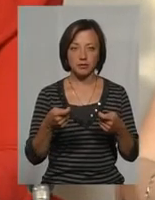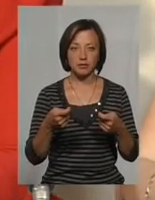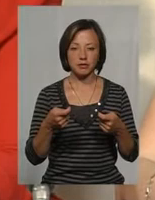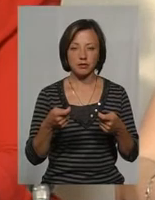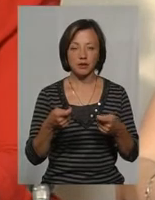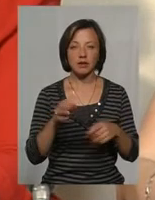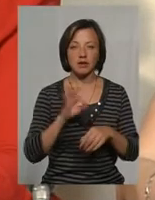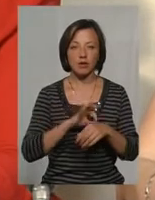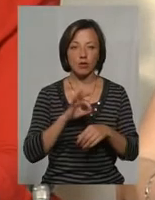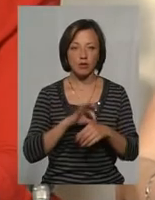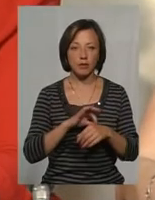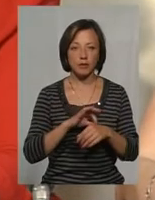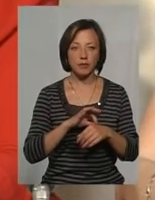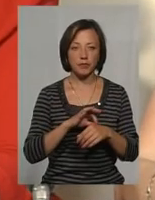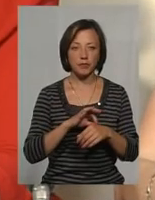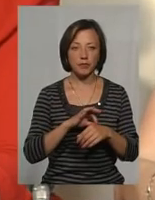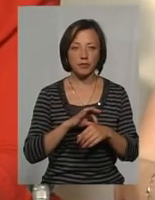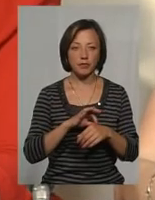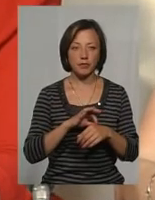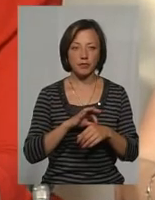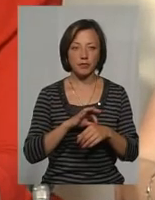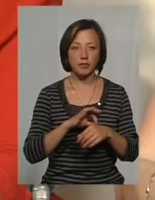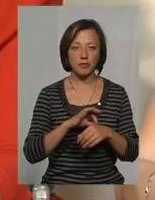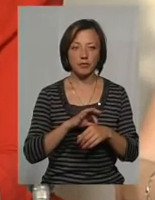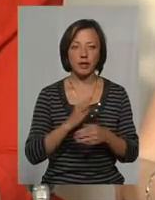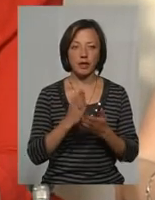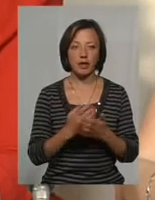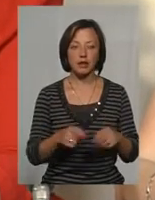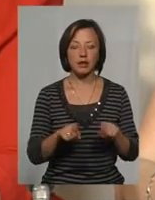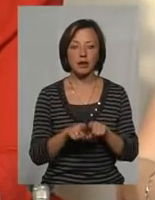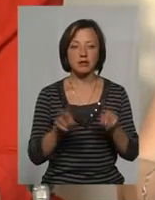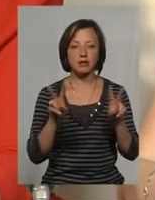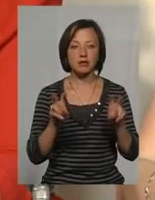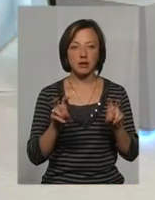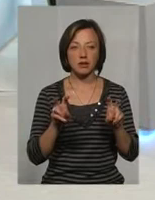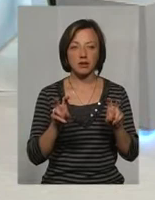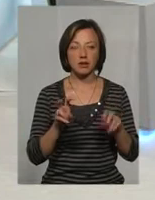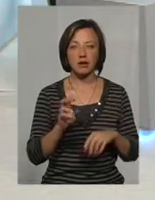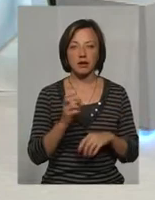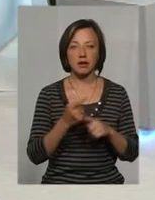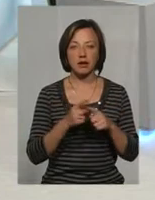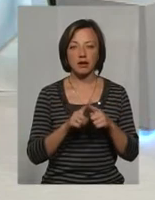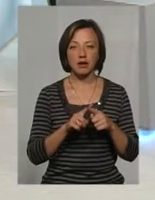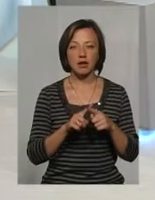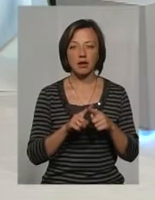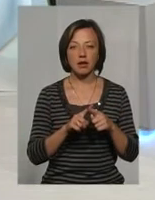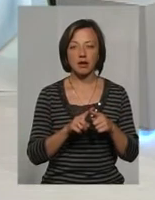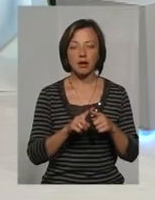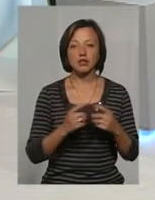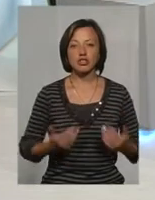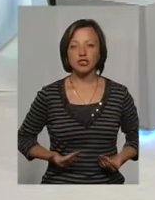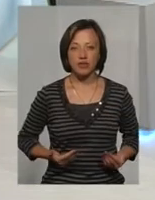передачі даної захворювання, є так званий анаероб токсин. Тобто він виживає